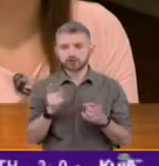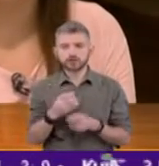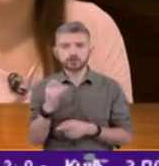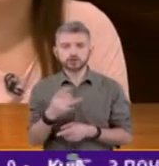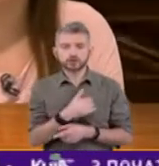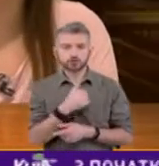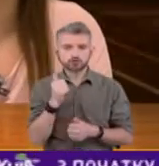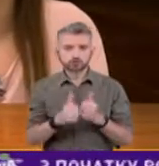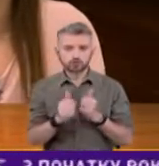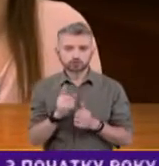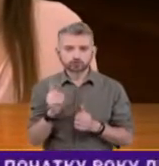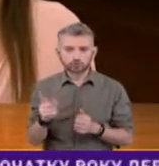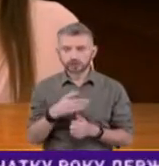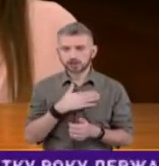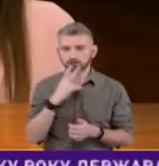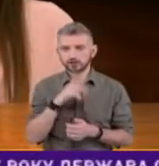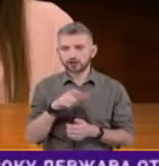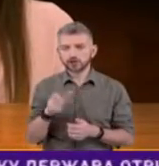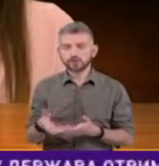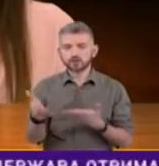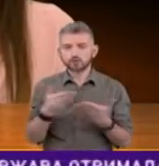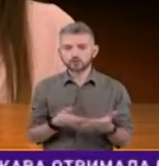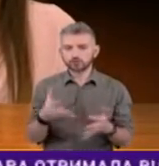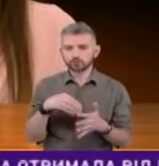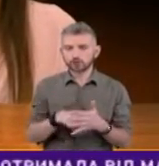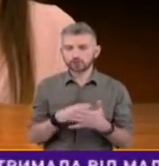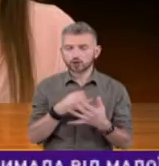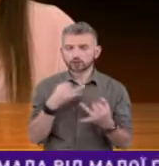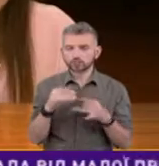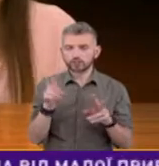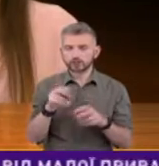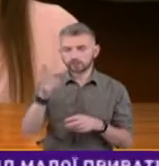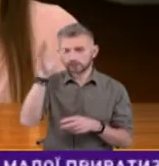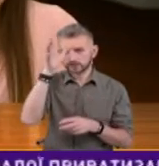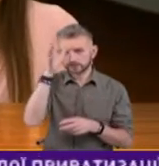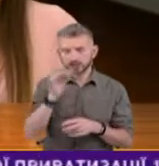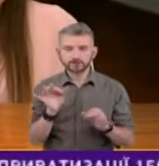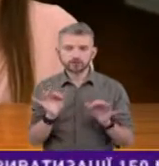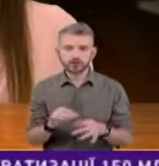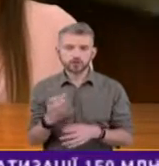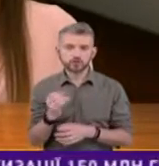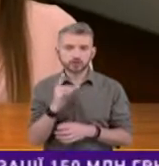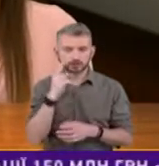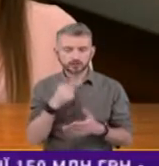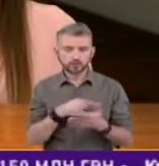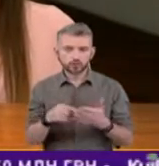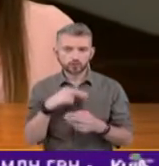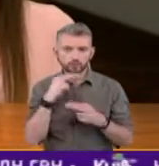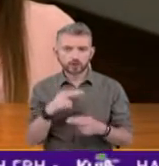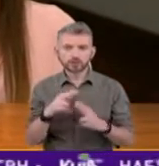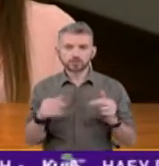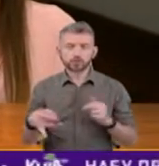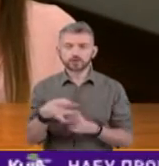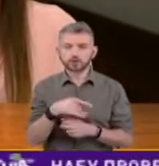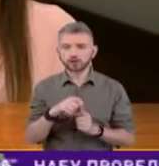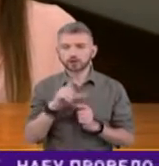хочу кожного з наших глядачів запросити долучитися на розмову на тему освіти. І, звичайно, ще раз акцентую увагу, Дніпровський район,